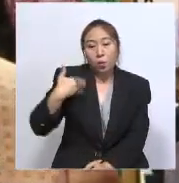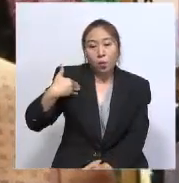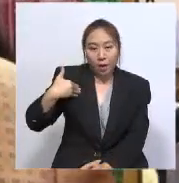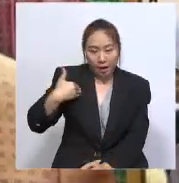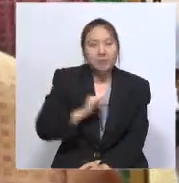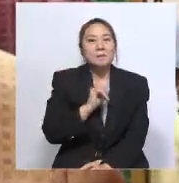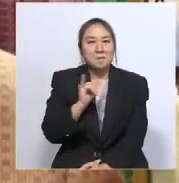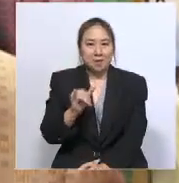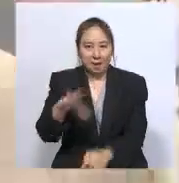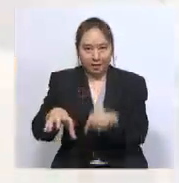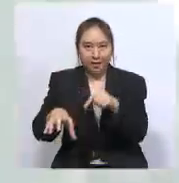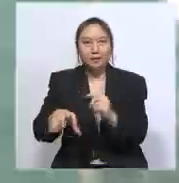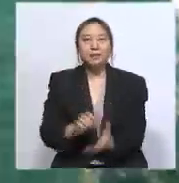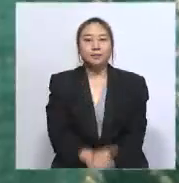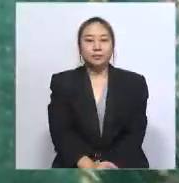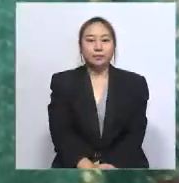านท่าสว่างครับ